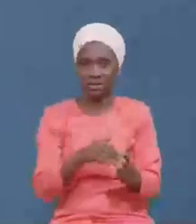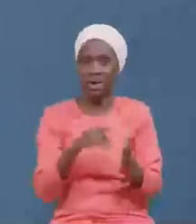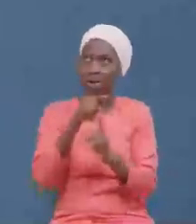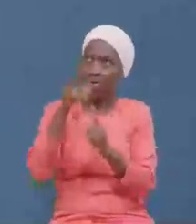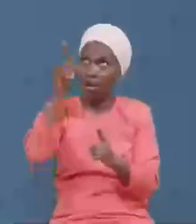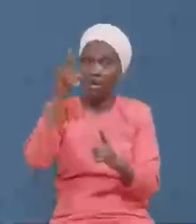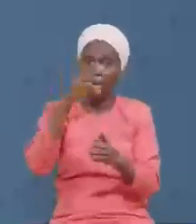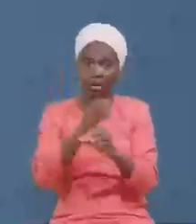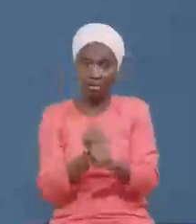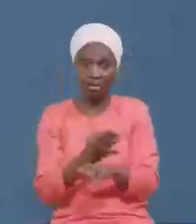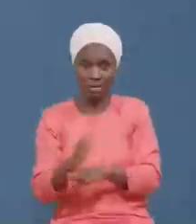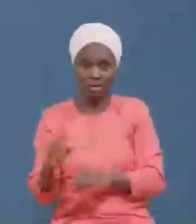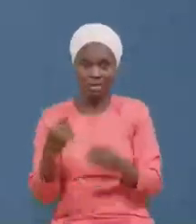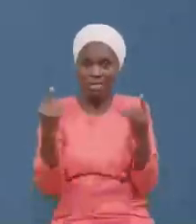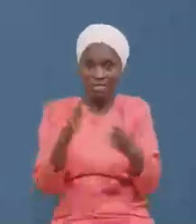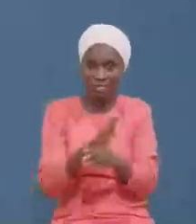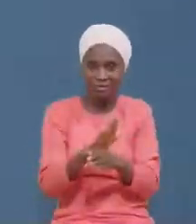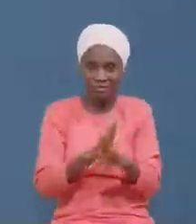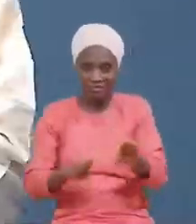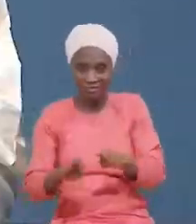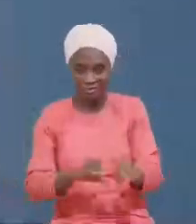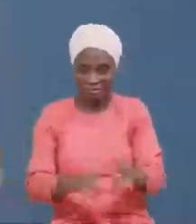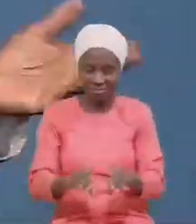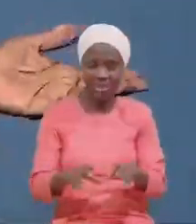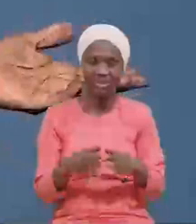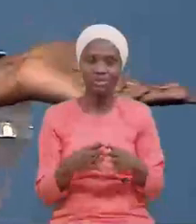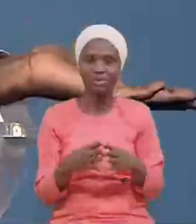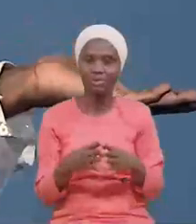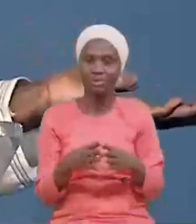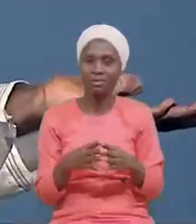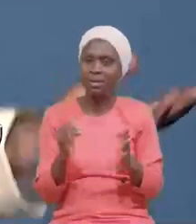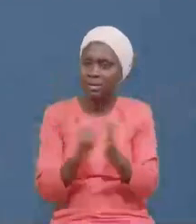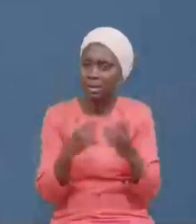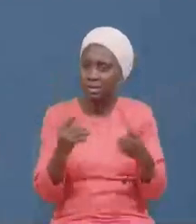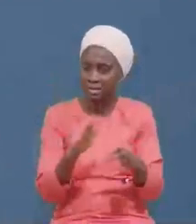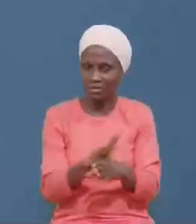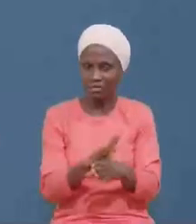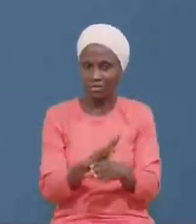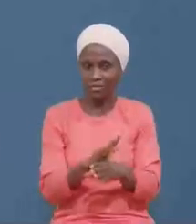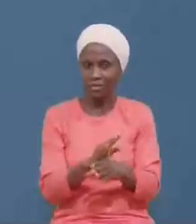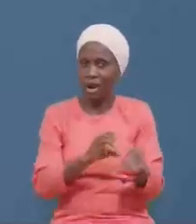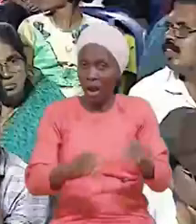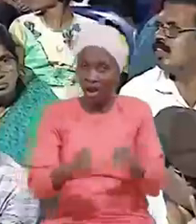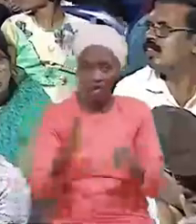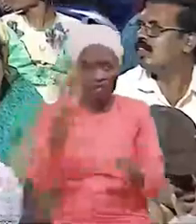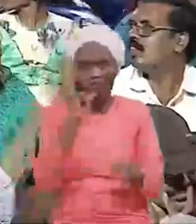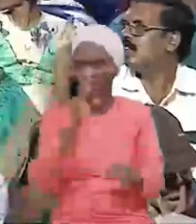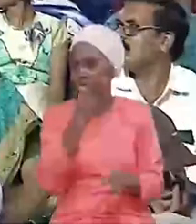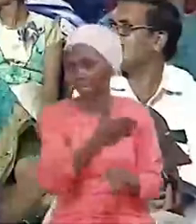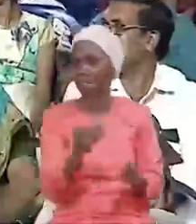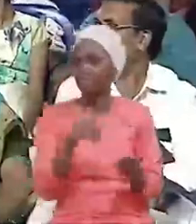Lorsqu'il ôte l'action pécheresse, cette action pécheresse ne sera plus là.